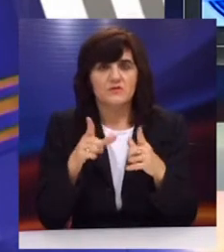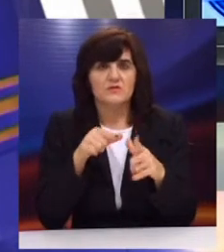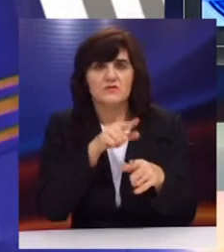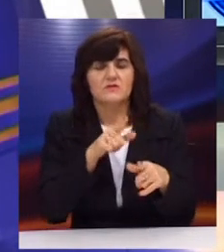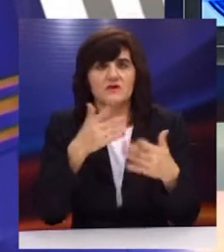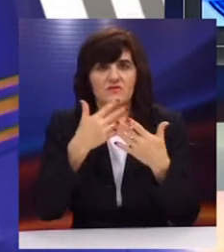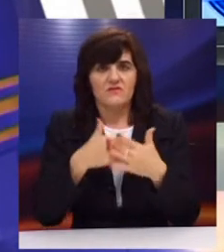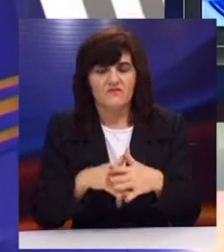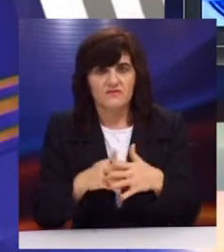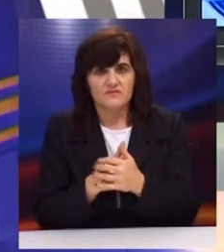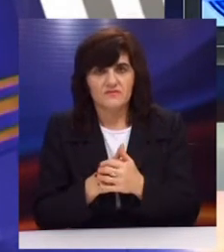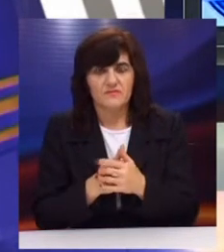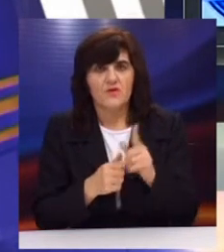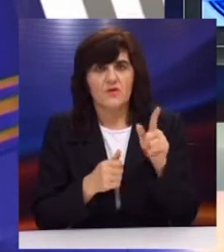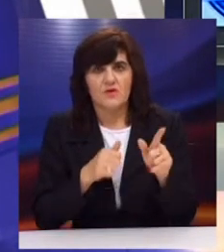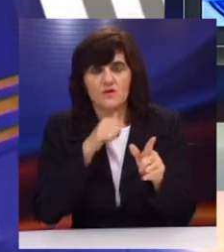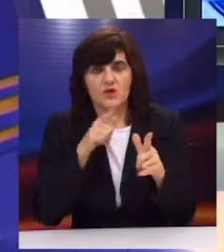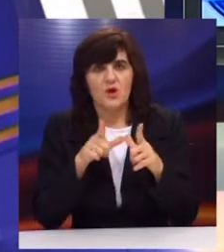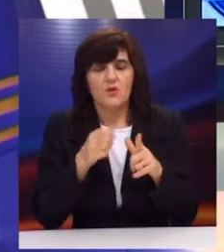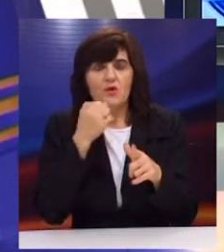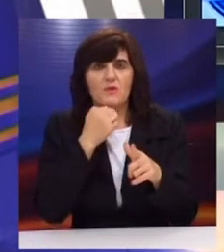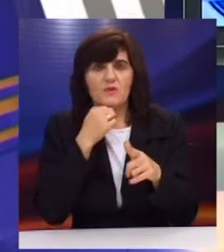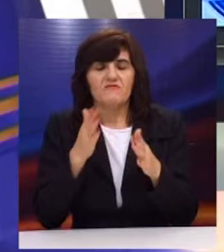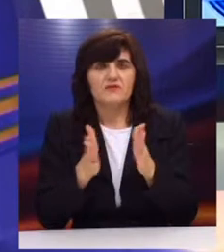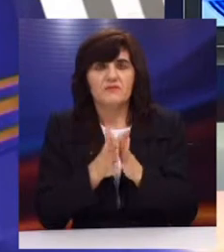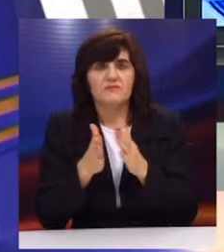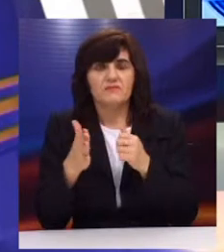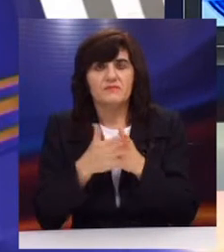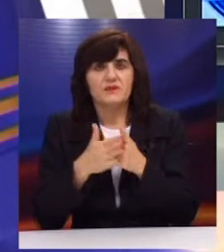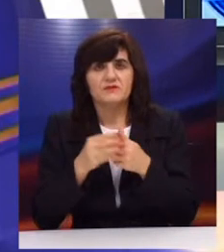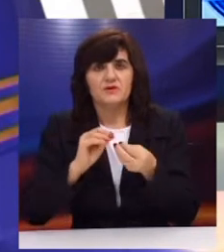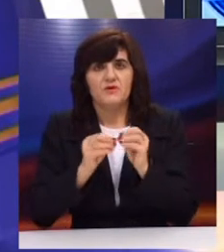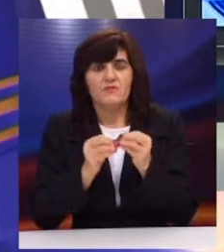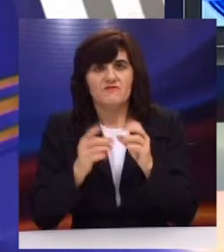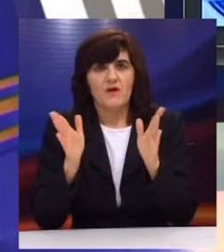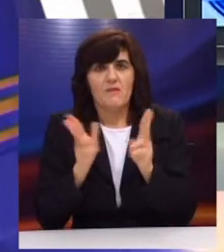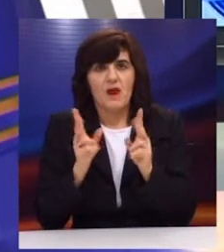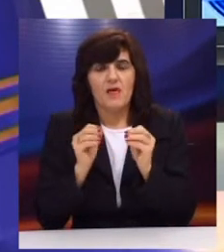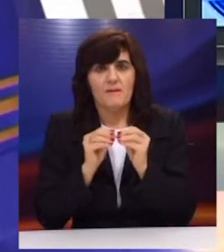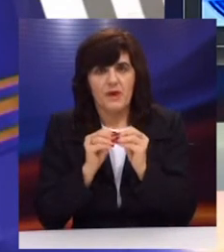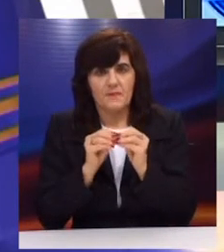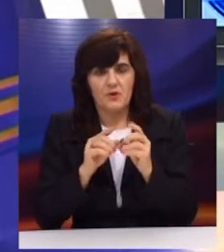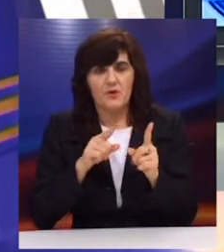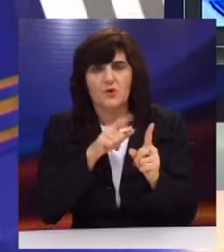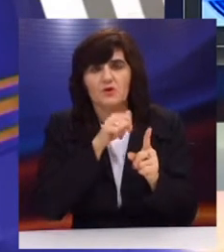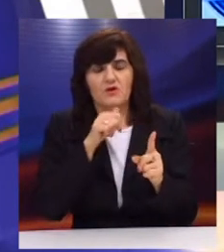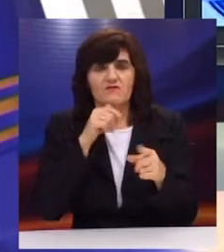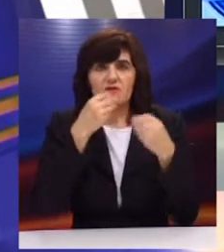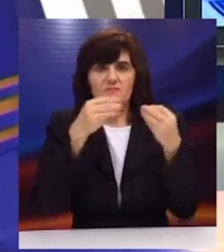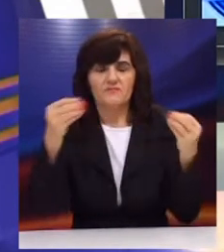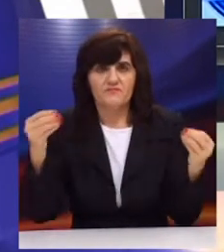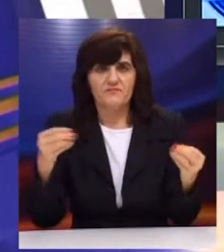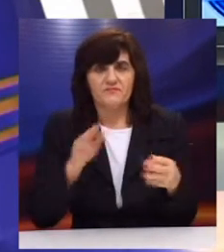ove kompanije Gordon, koja se nalazi u privrednoj zoni Mali Bajmok. Calcedonia na nedeljnom nivou traži od ove službe da im